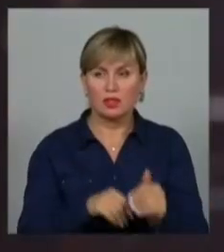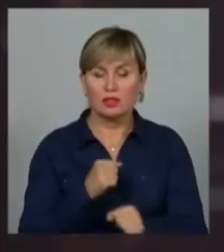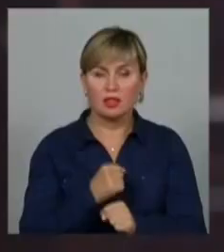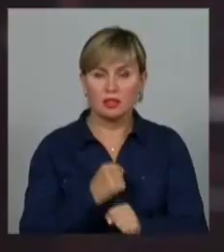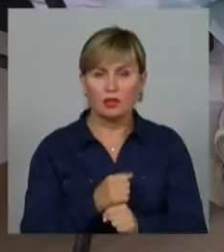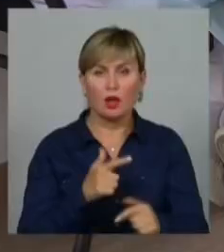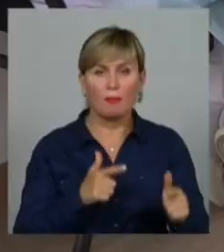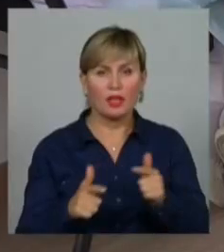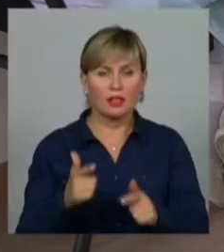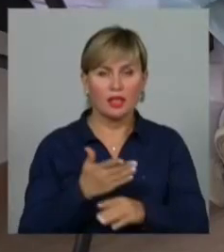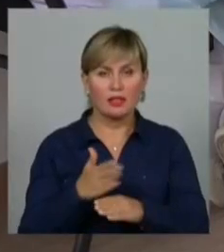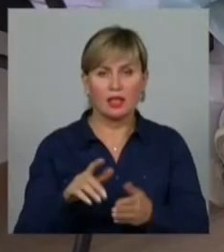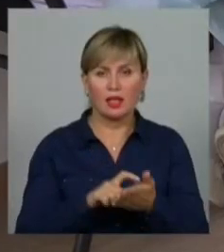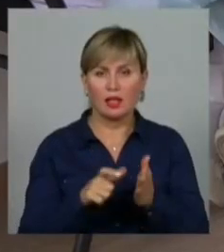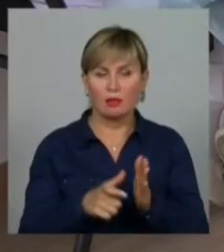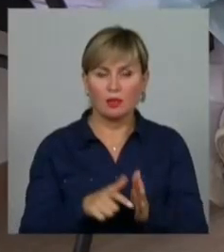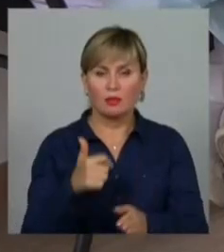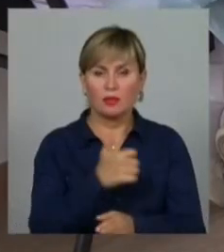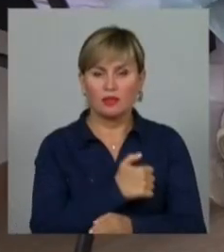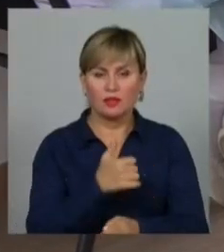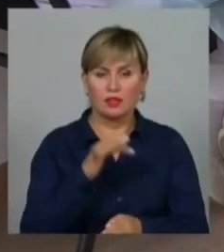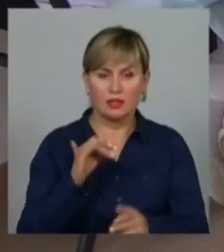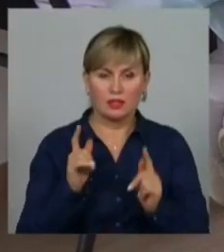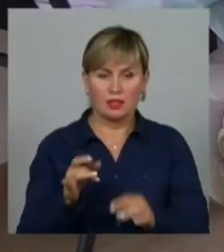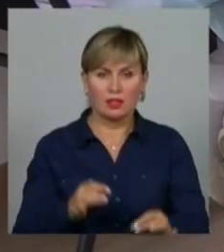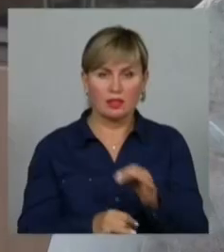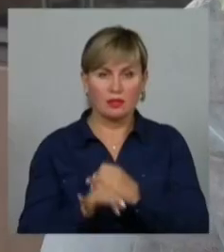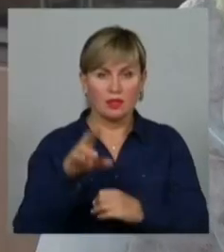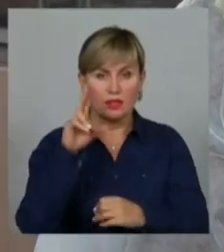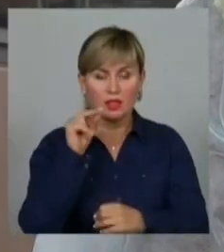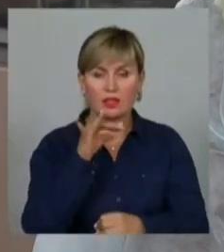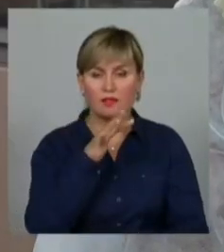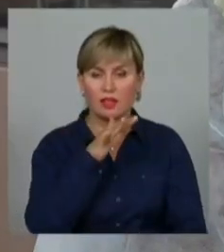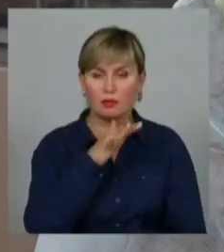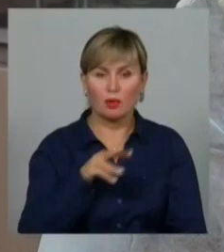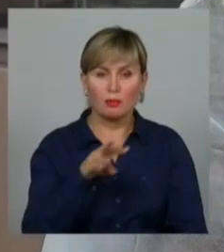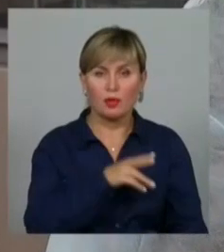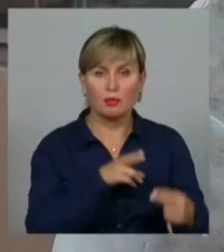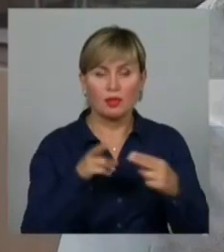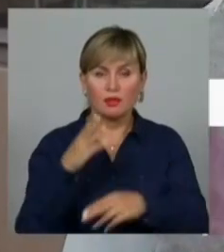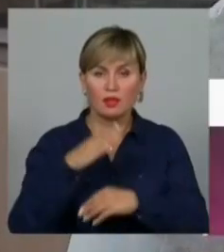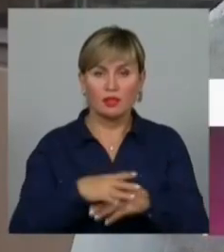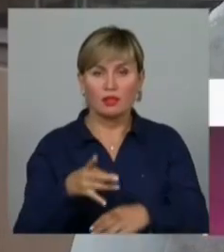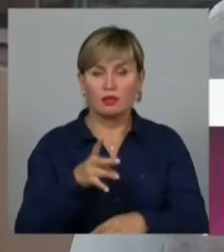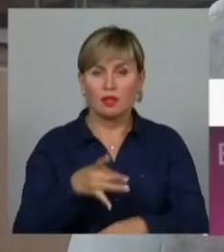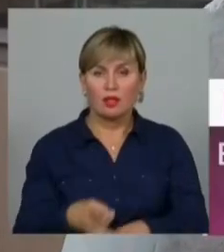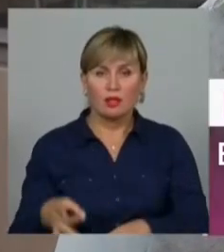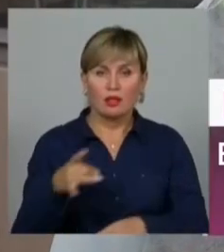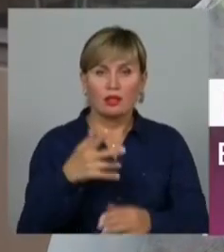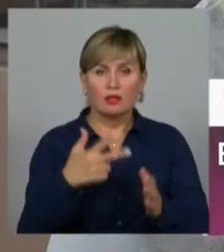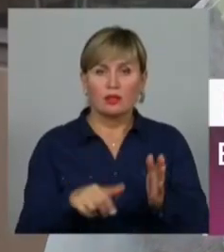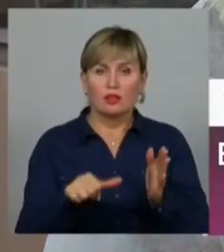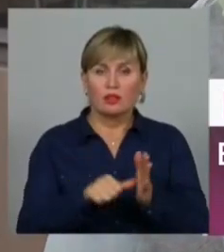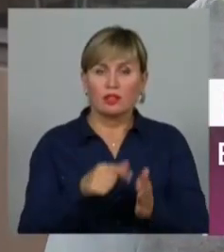провакцинироваться, подготовить отдельный кабинет для прививочной бригады и согласовать дату и время. Мы приехали в акимат Наурызбайского района с